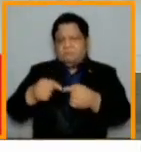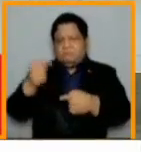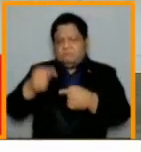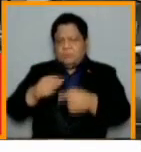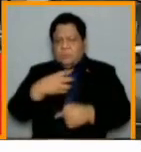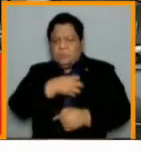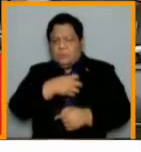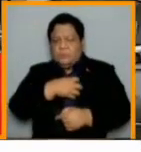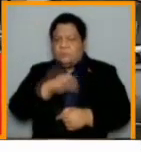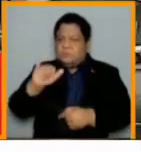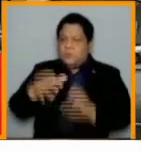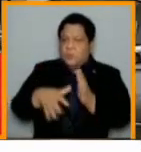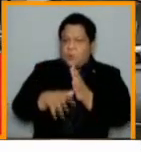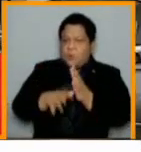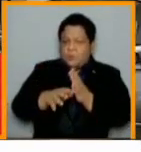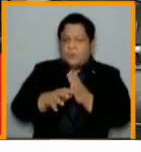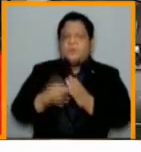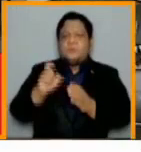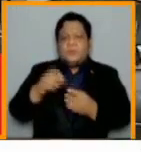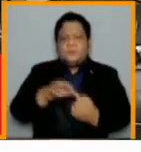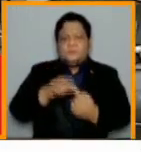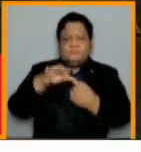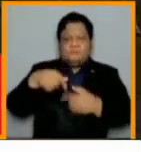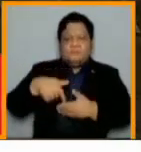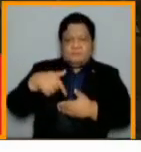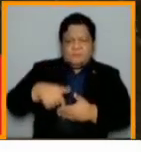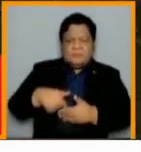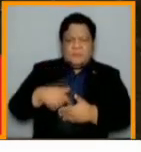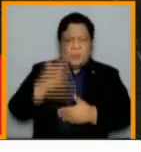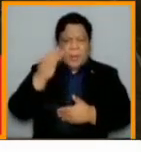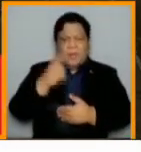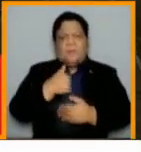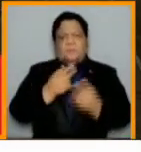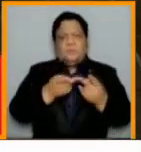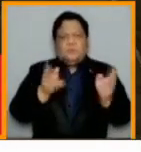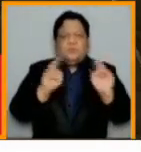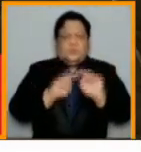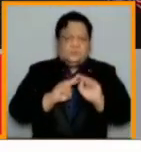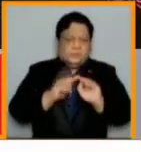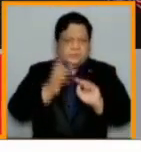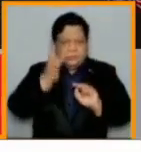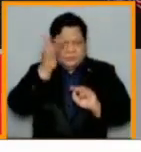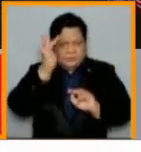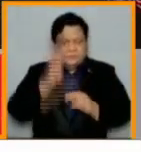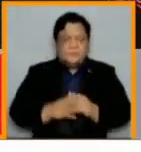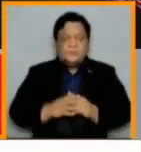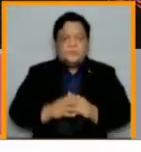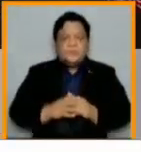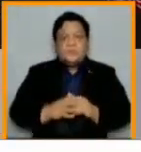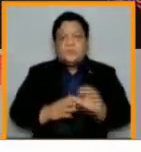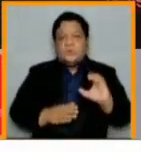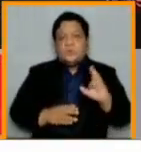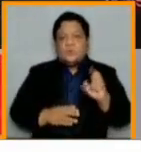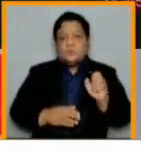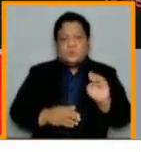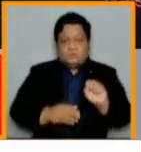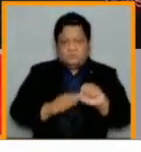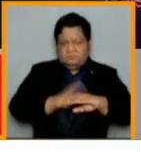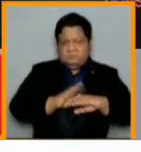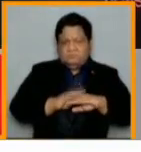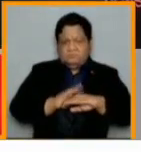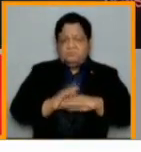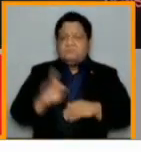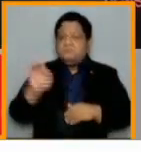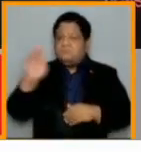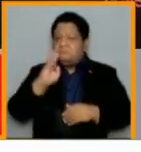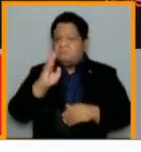sa gun ban lalo na ang may mga sensitibong posisyon sa ahensya. Babala naman ang customs sa mga salarin. However long it takes, of course, justice